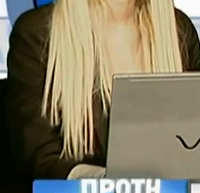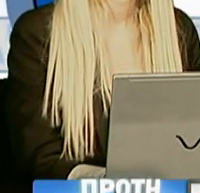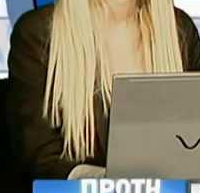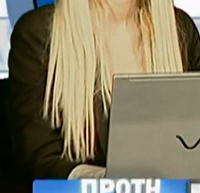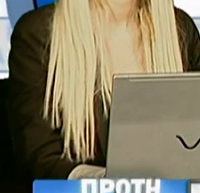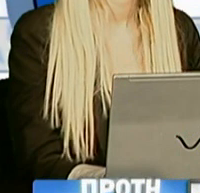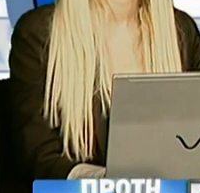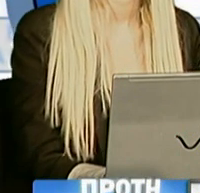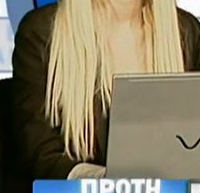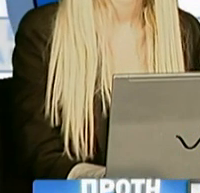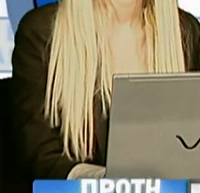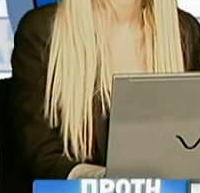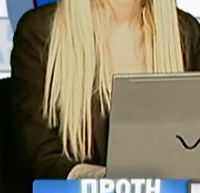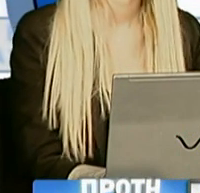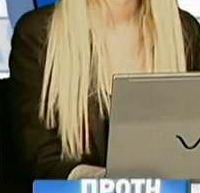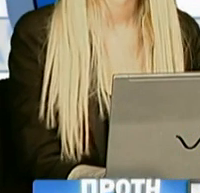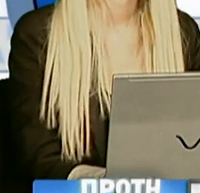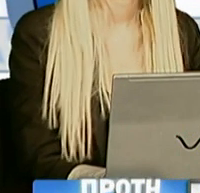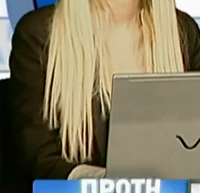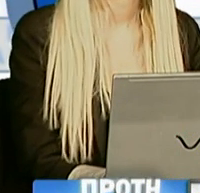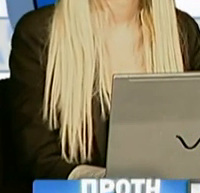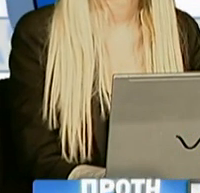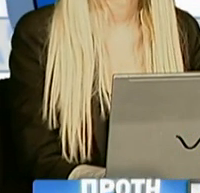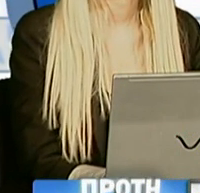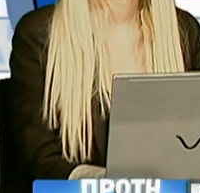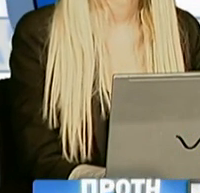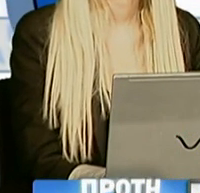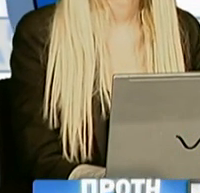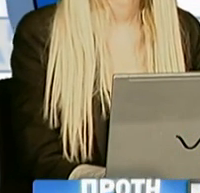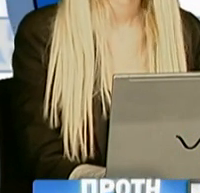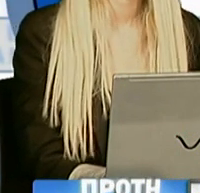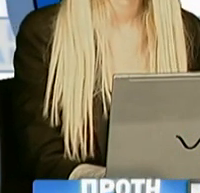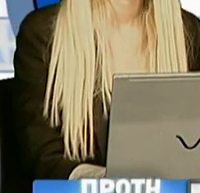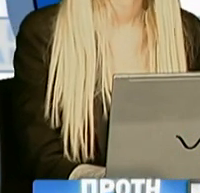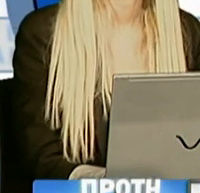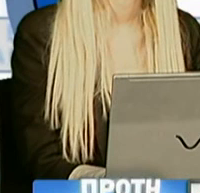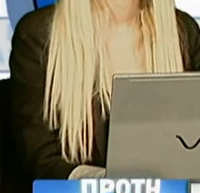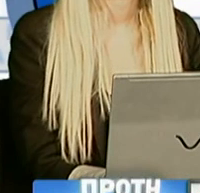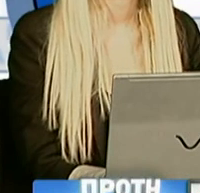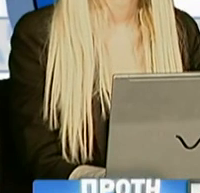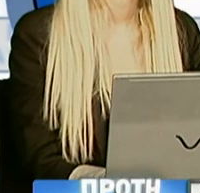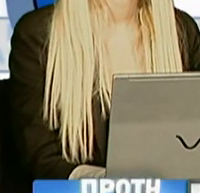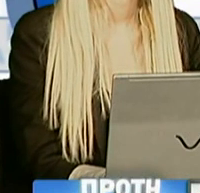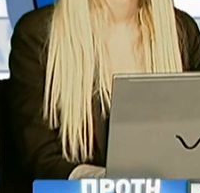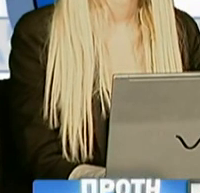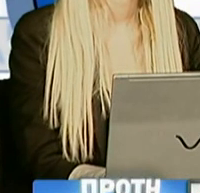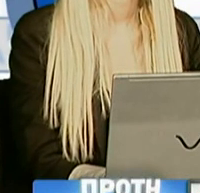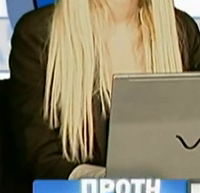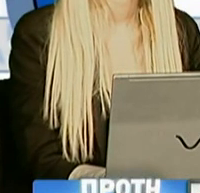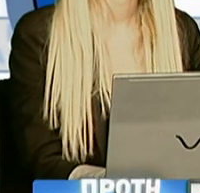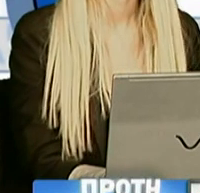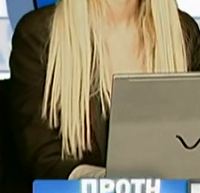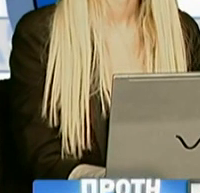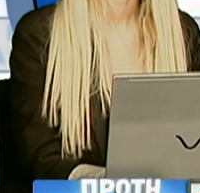πρόεδρο του ΣΥΡΙΖΑ, ο οποίος κατά τη διάρκεια της συζήτησης του προϋπολογισμού στην Βουλή δήλωσε. Συζητάμε για το παρόν και το μέλλον της